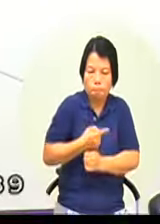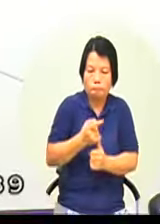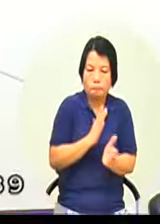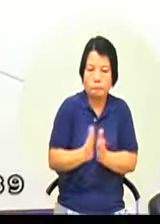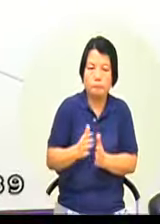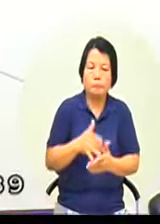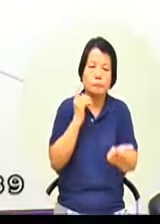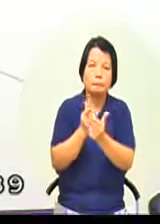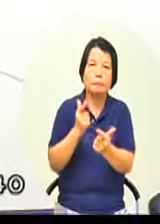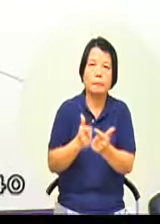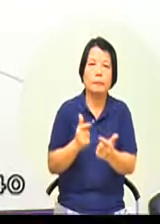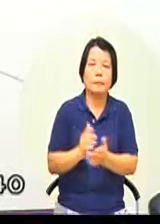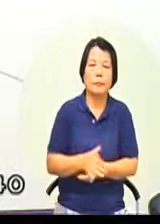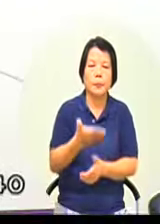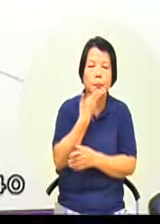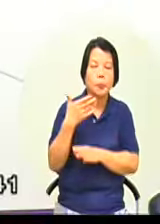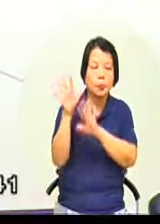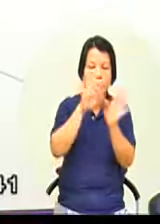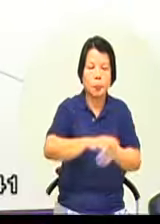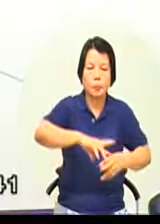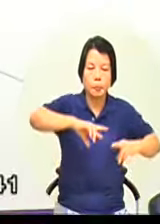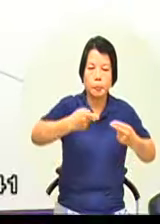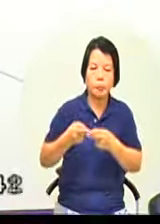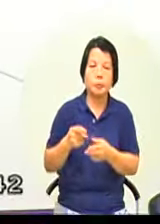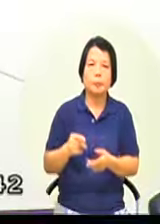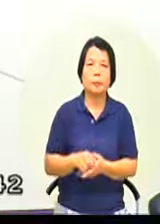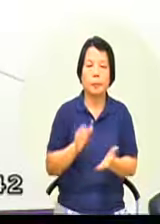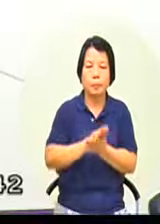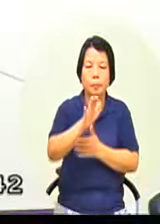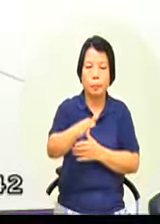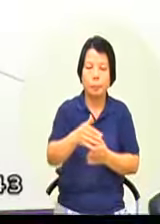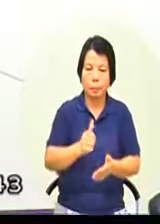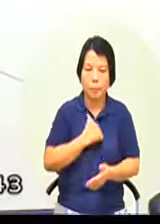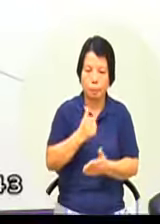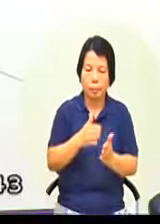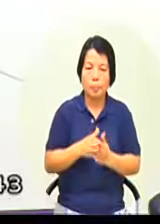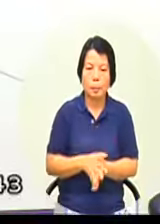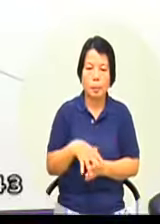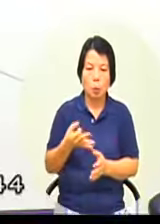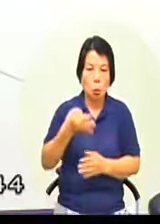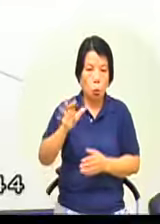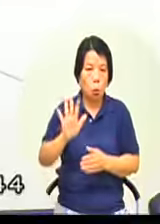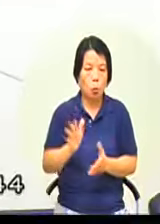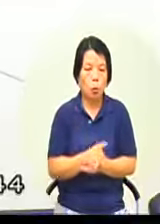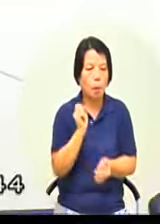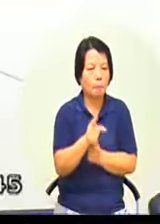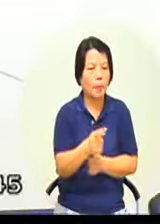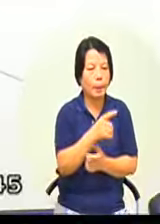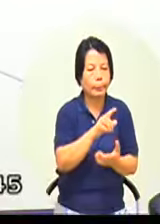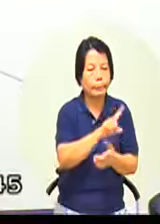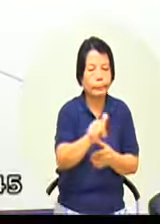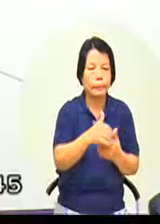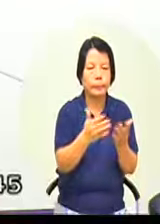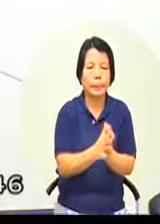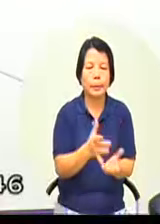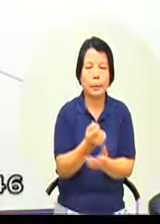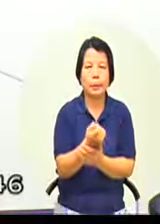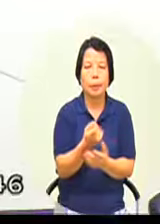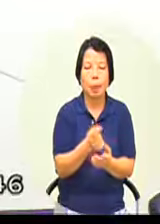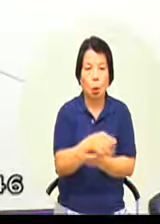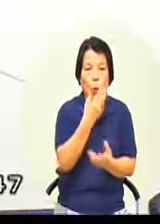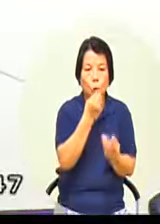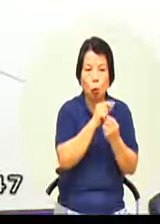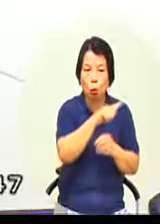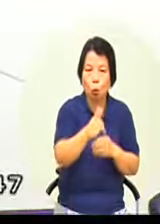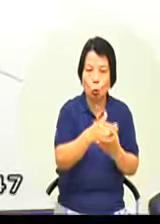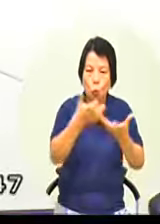应这个气候变迁、那个将来真的是有钱买不到东西，是东西粮食是比钱重要，